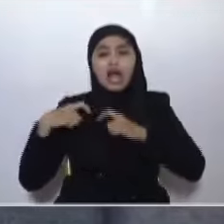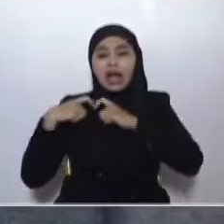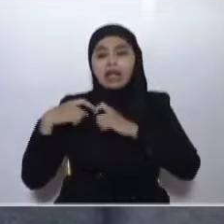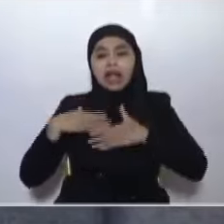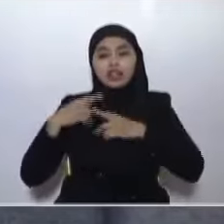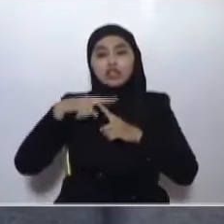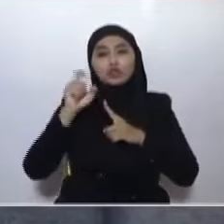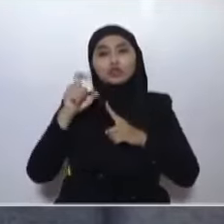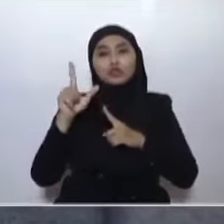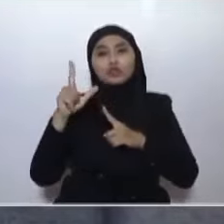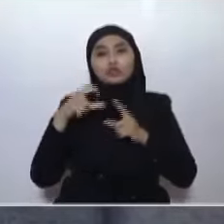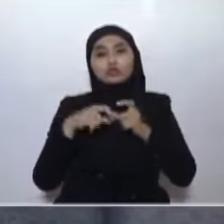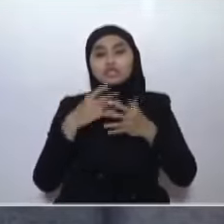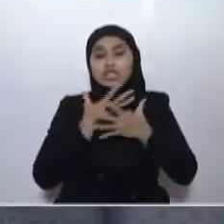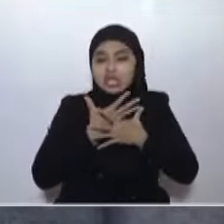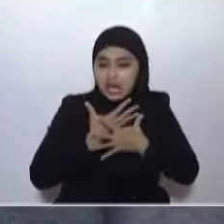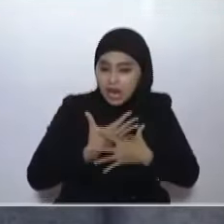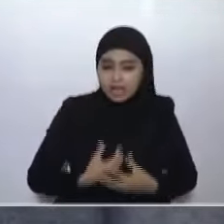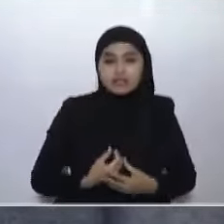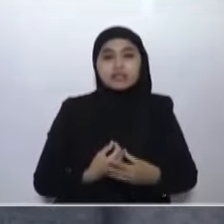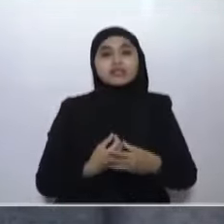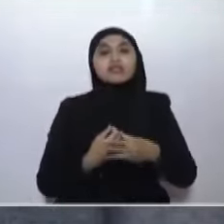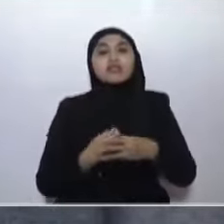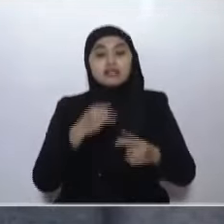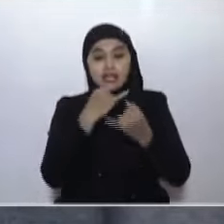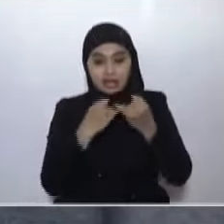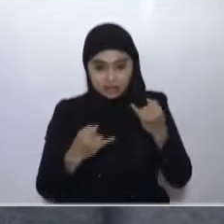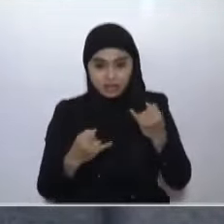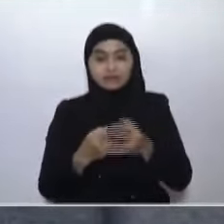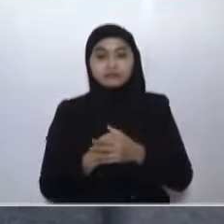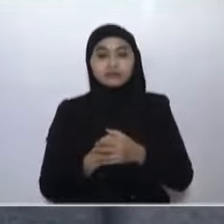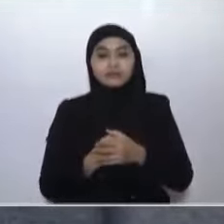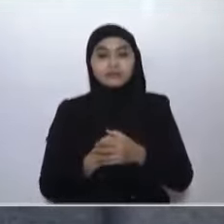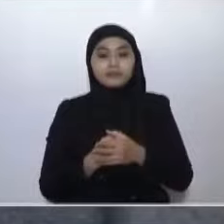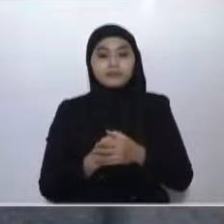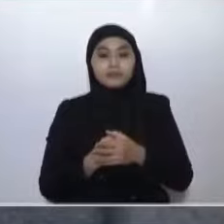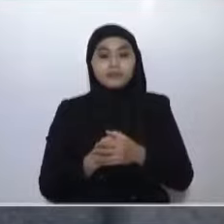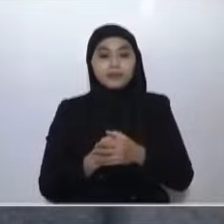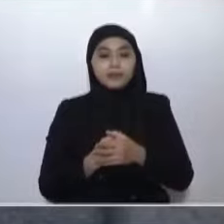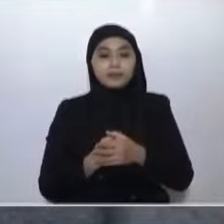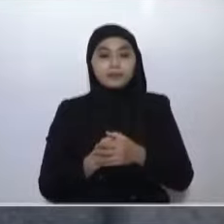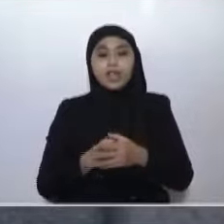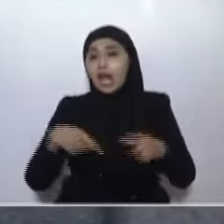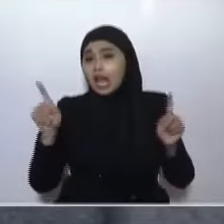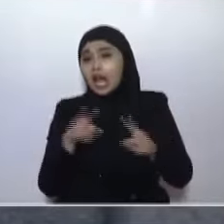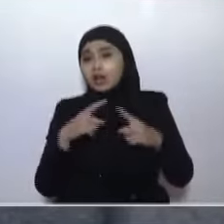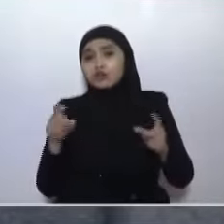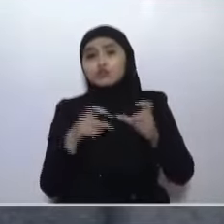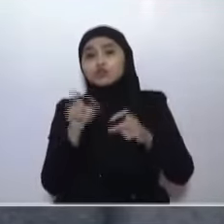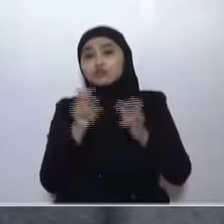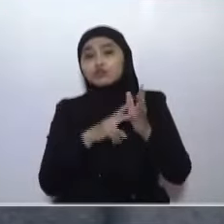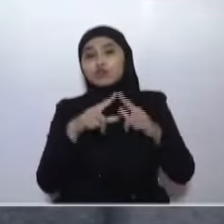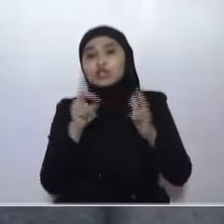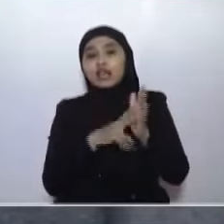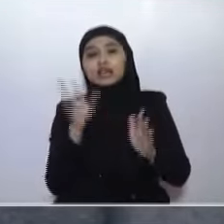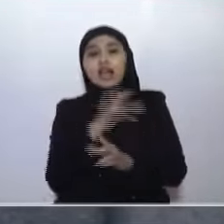dengan ikhlas dan dedikatif terakhir tembang ciptaan Sunan Kalijaga ini bisa menjadi pengingat bagi